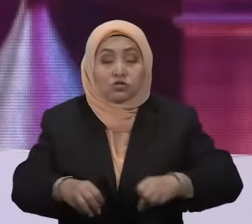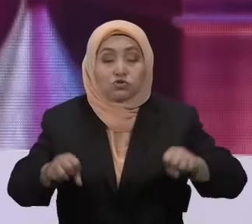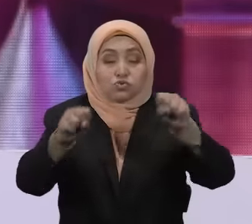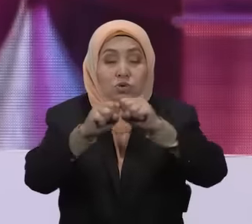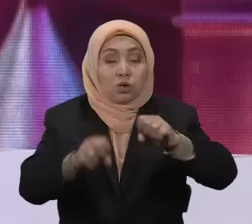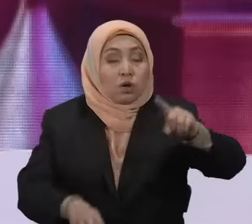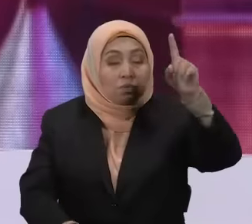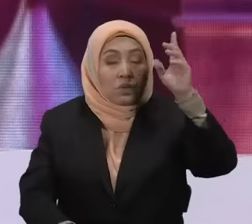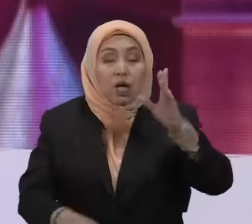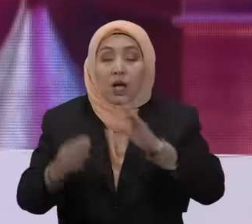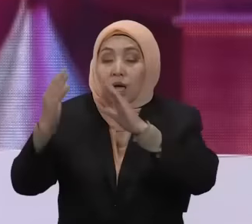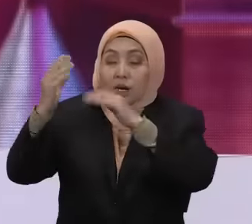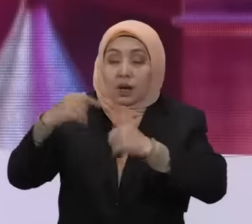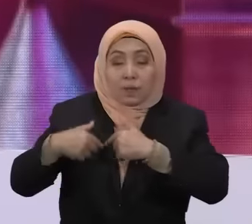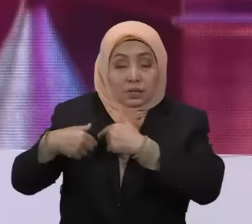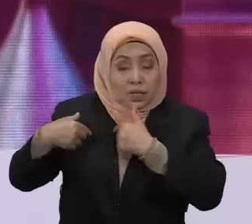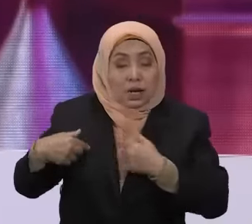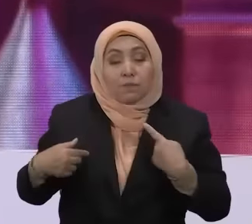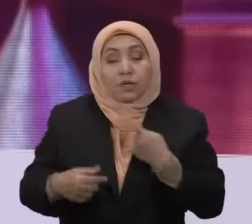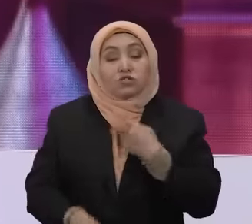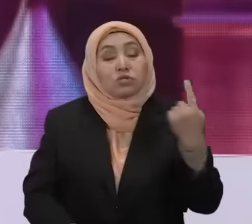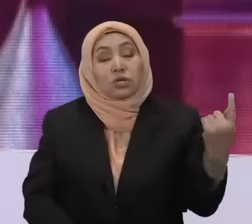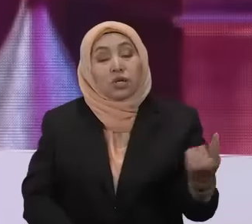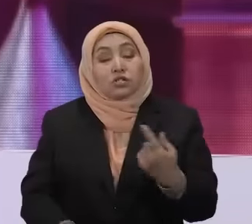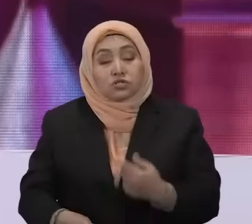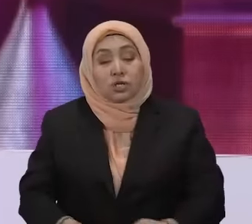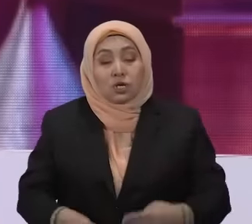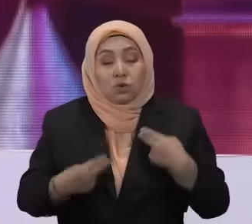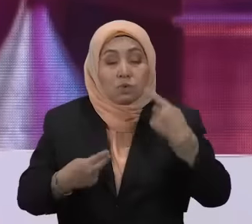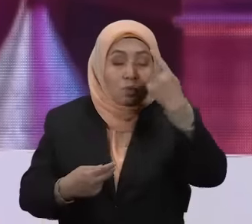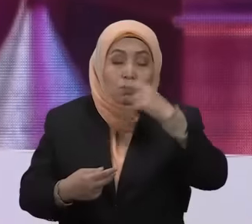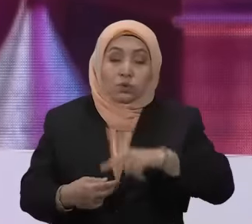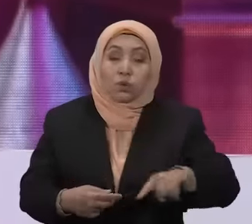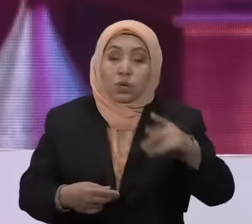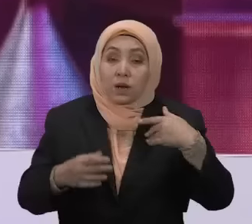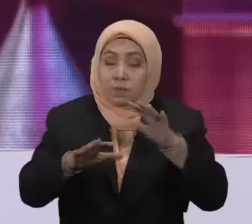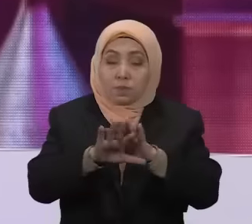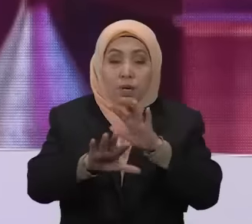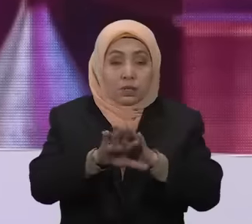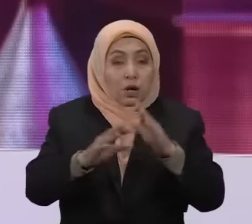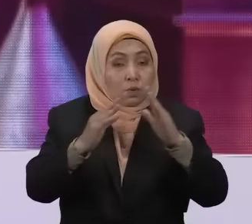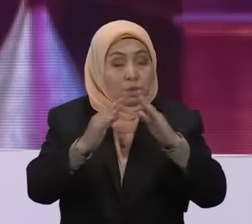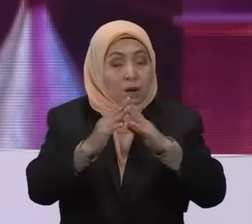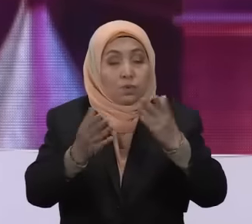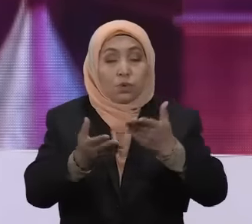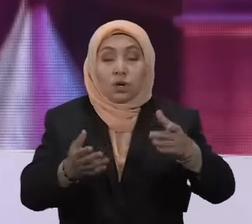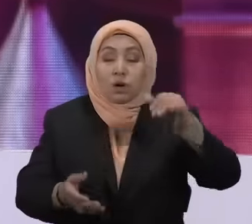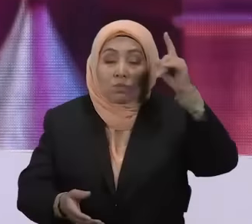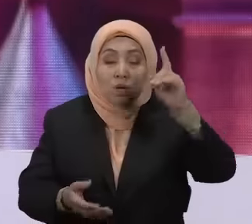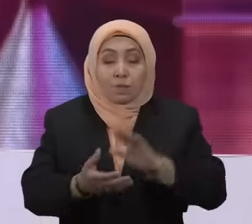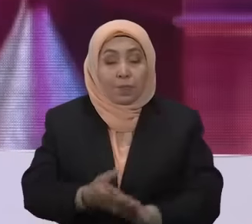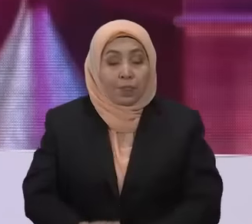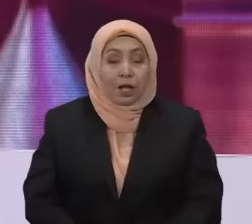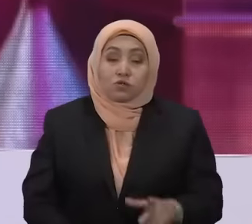ya Allah. Moga-moga hati-hati kami senantiasa hidup untuk kami mengimarahkan rumah-rumahmu ya arhamar